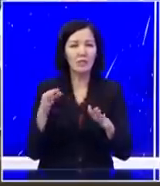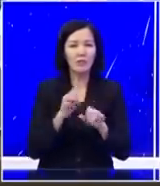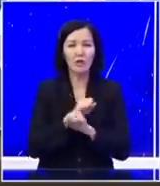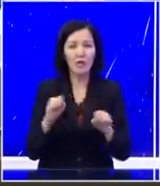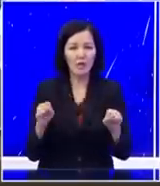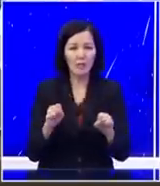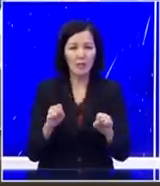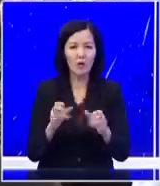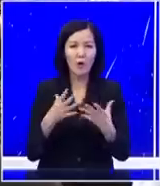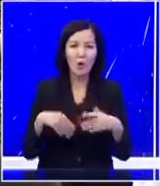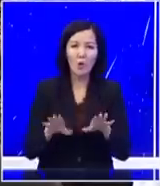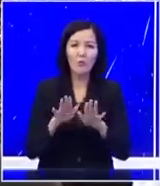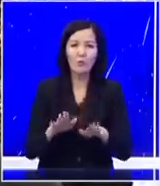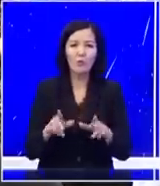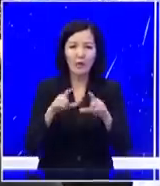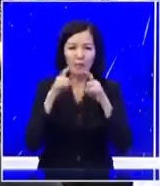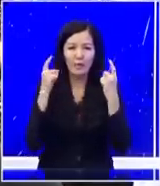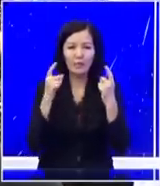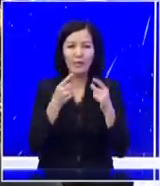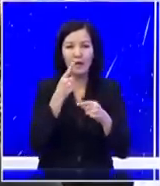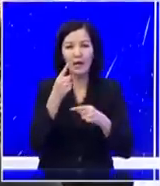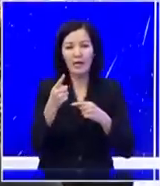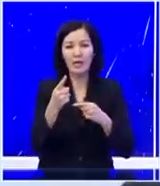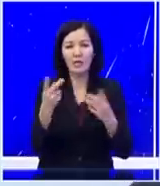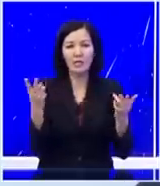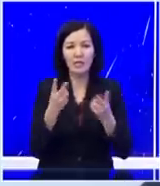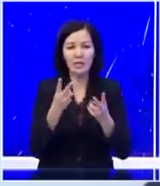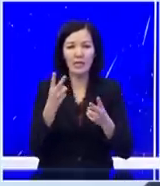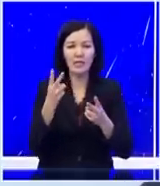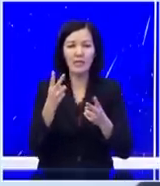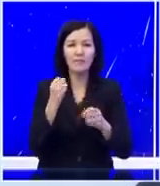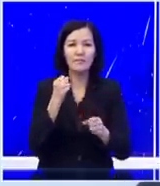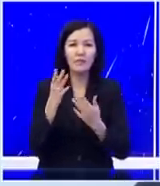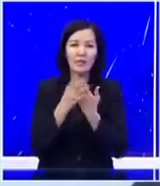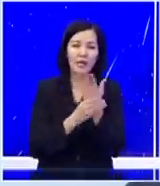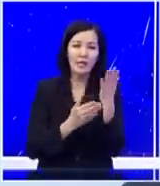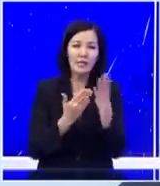қарамауды сұрайды. Қоғамдық орындарда бетперде киіп, ара қашықтықты сақтап,